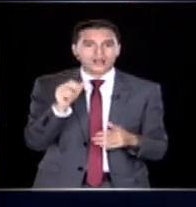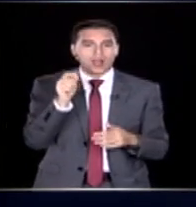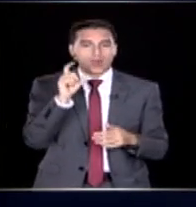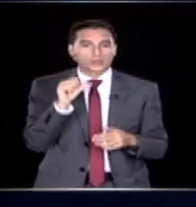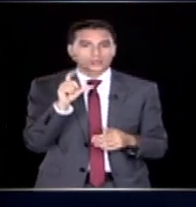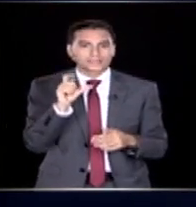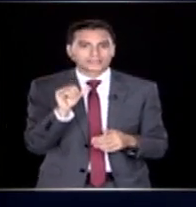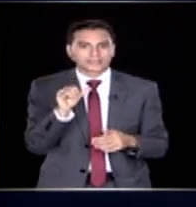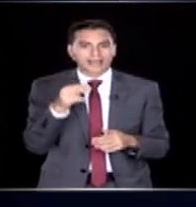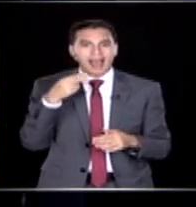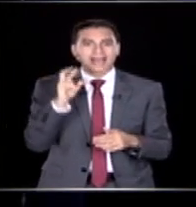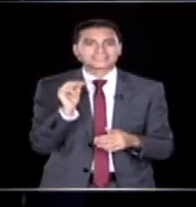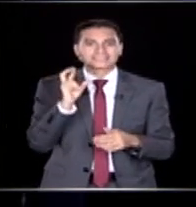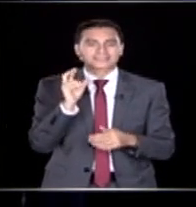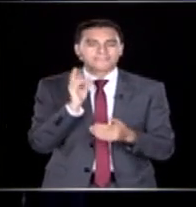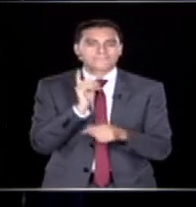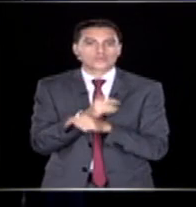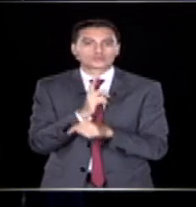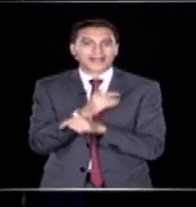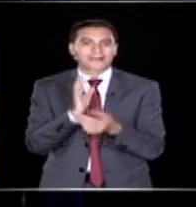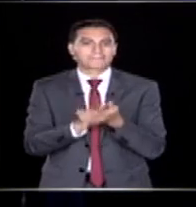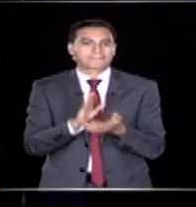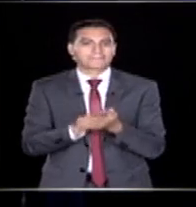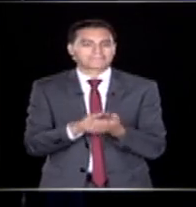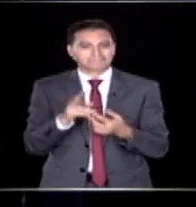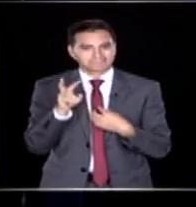عزيز بيسقف غريبة جدا.